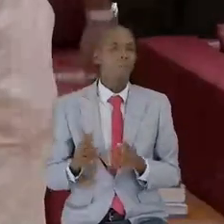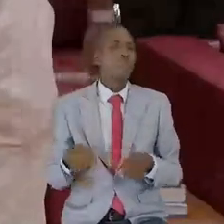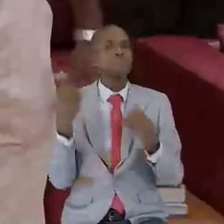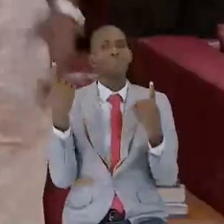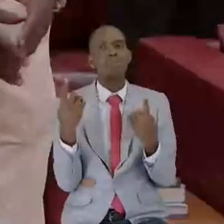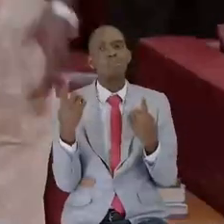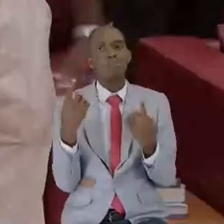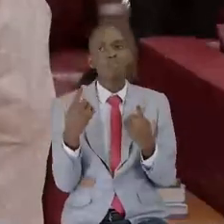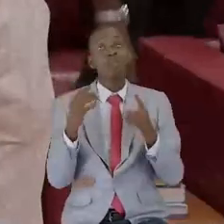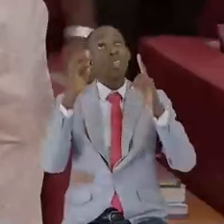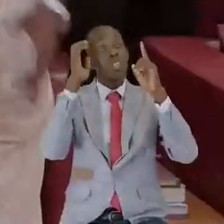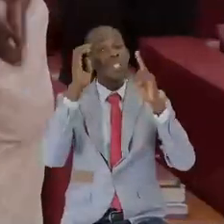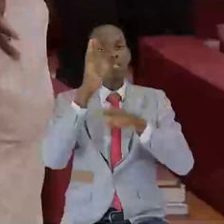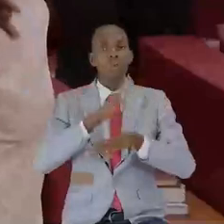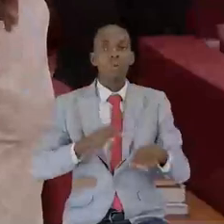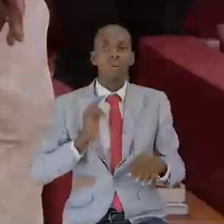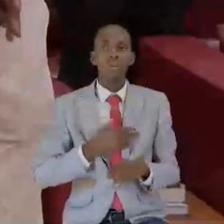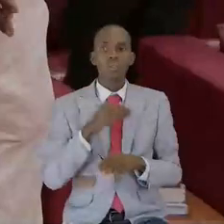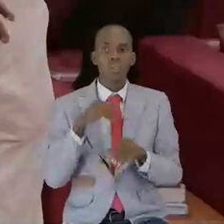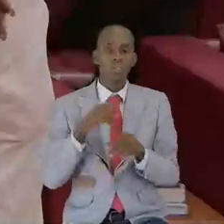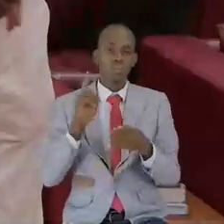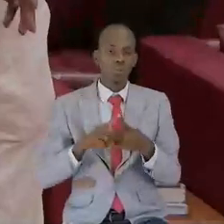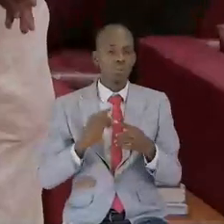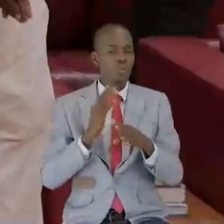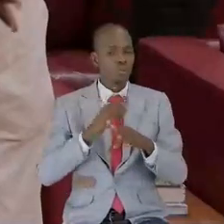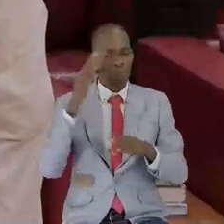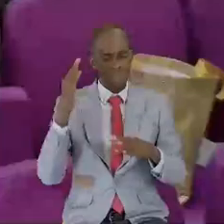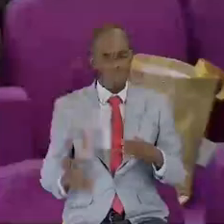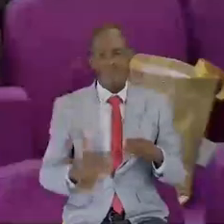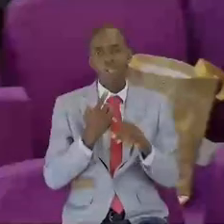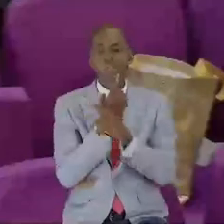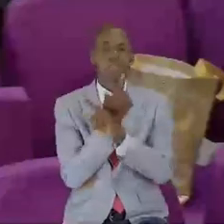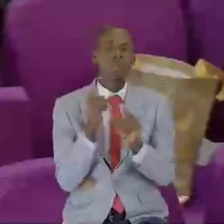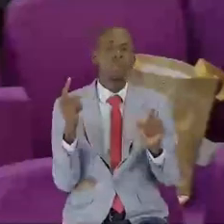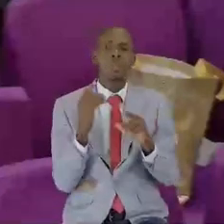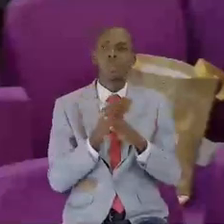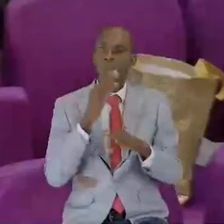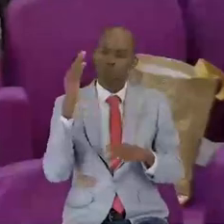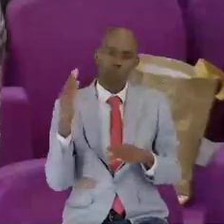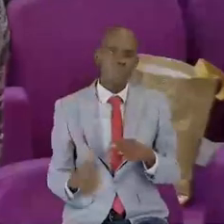Il nous appelle à la libération totale, totale, complète.